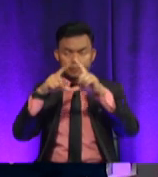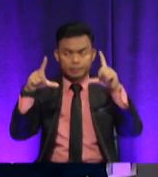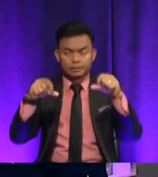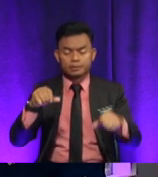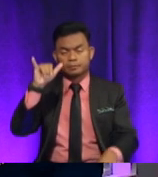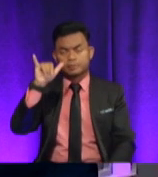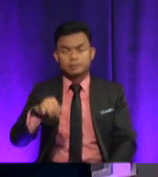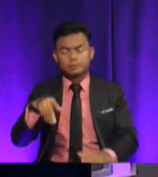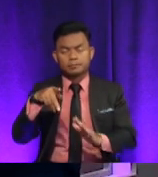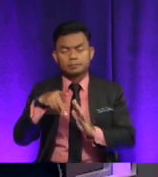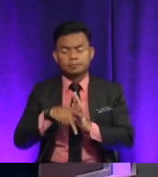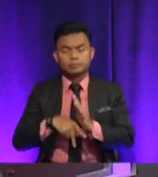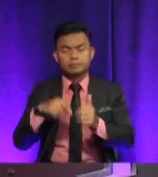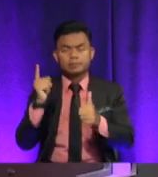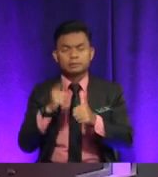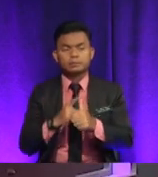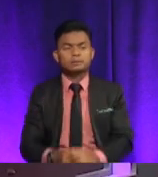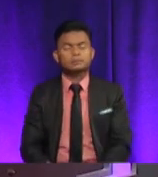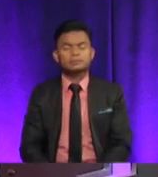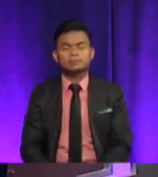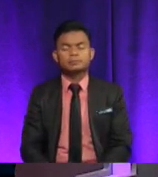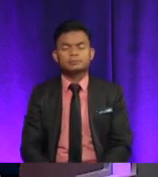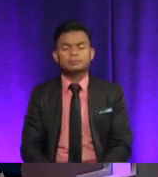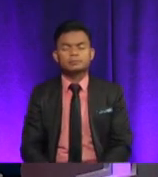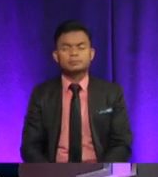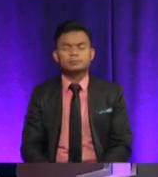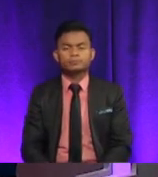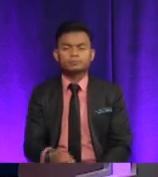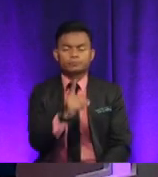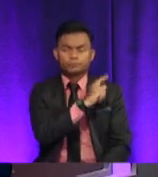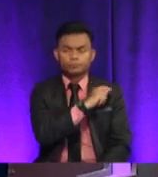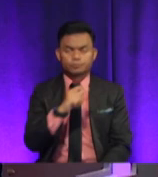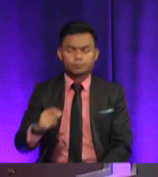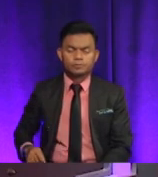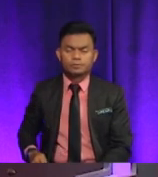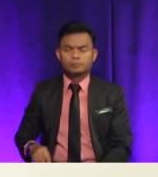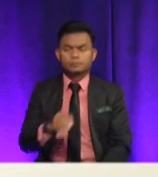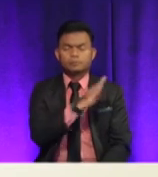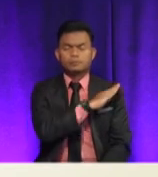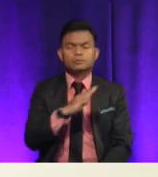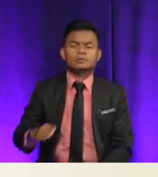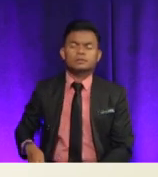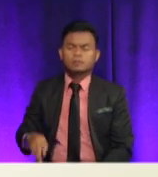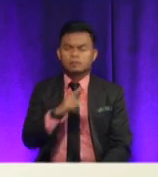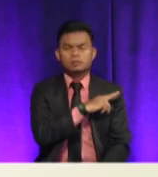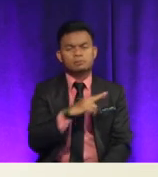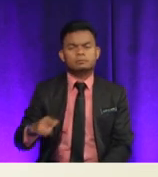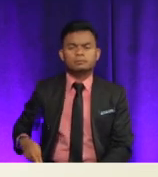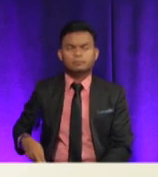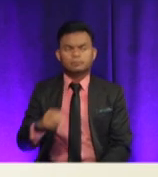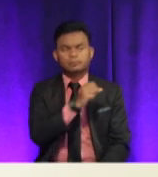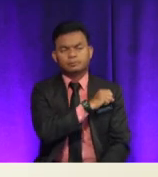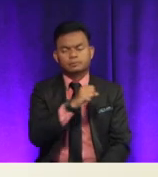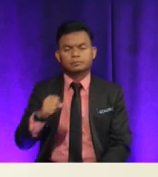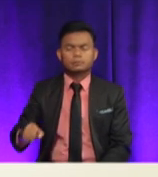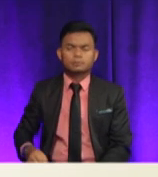diceritakan bahwasanya kita Baginda Raja sultani mengapa hutan jadi begini alasan kita sekalian ini